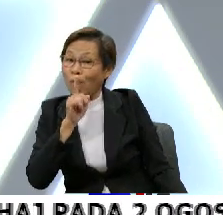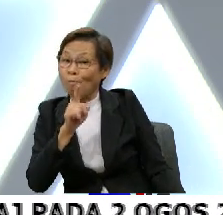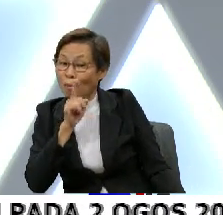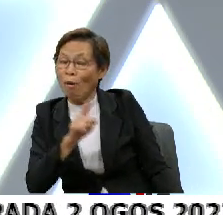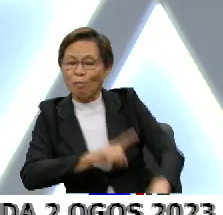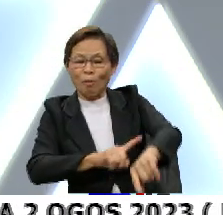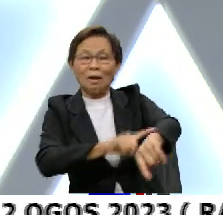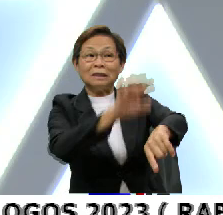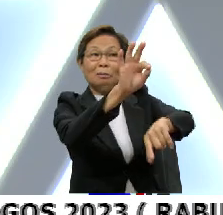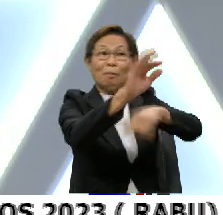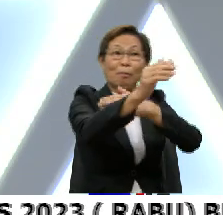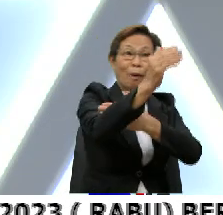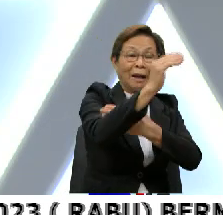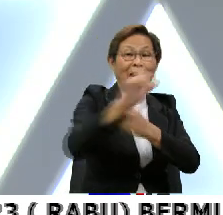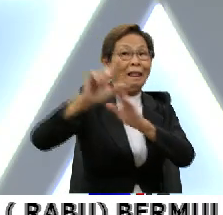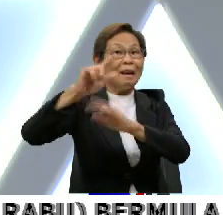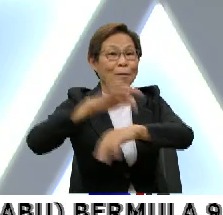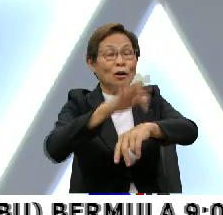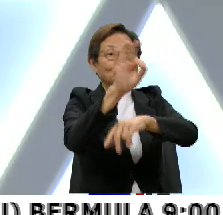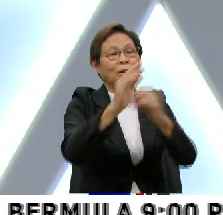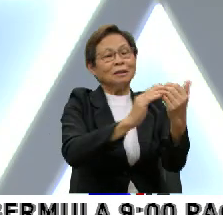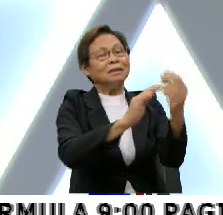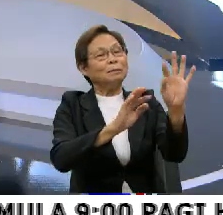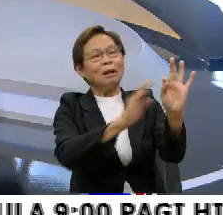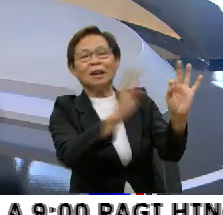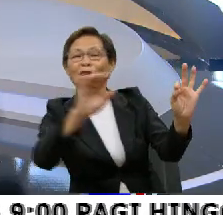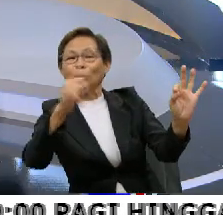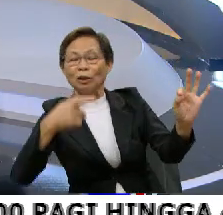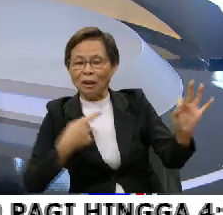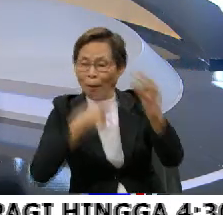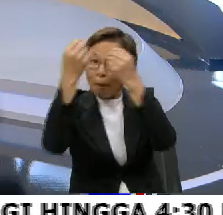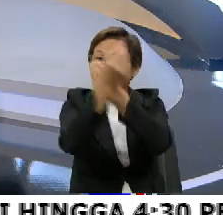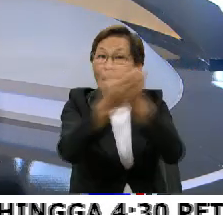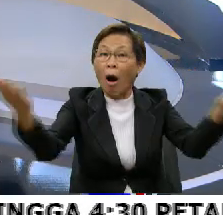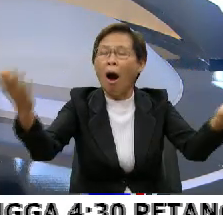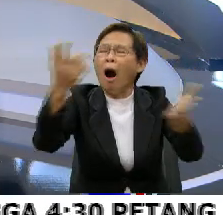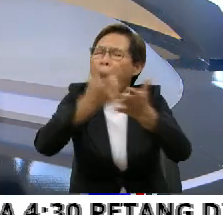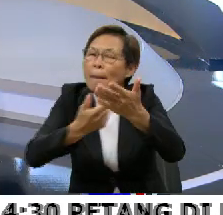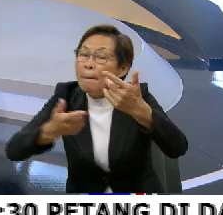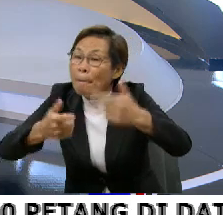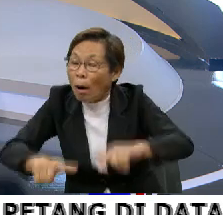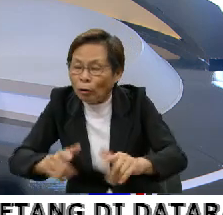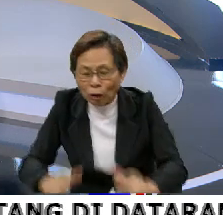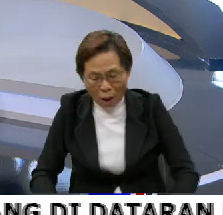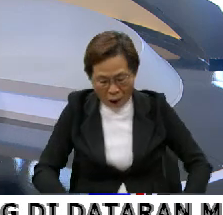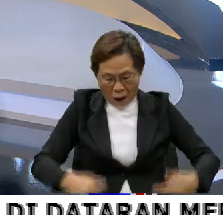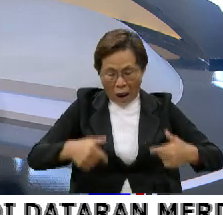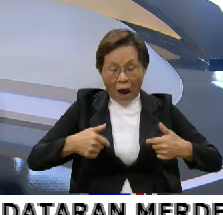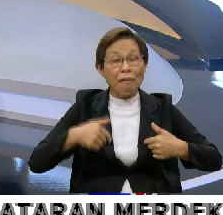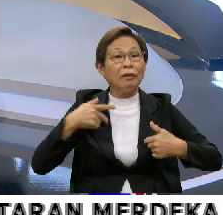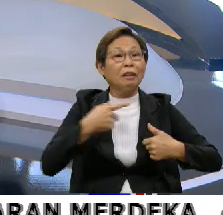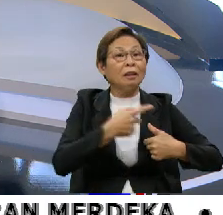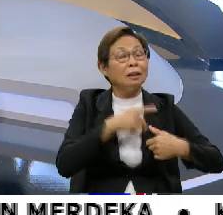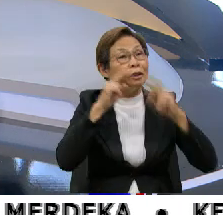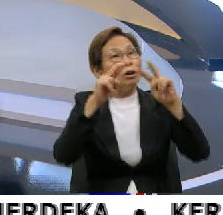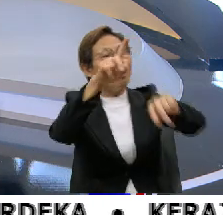sekitar jam 9 pagi nanti sehingga jam 10.00 nanti kita akan bawakan kepada anda Perkembangan secara terus di mana kita akan melihat